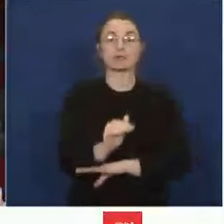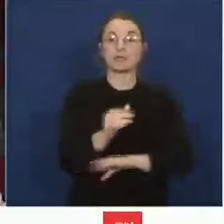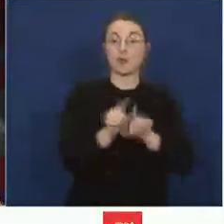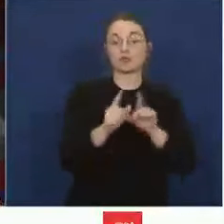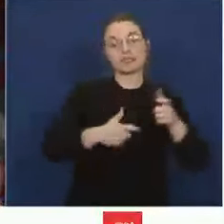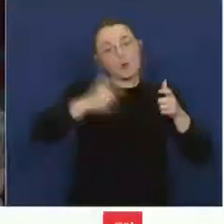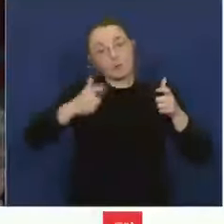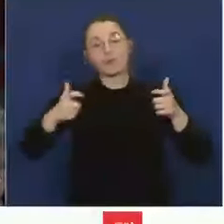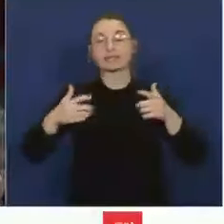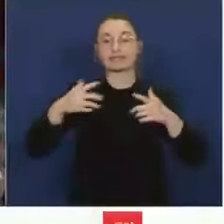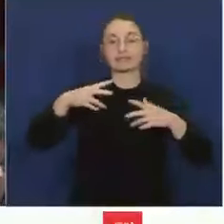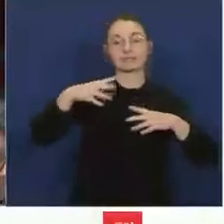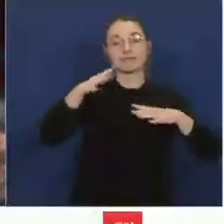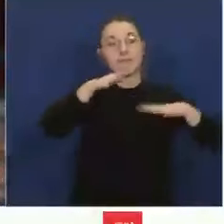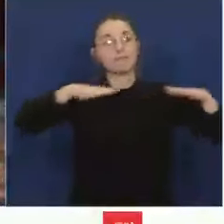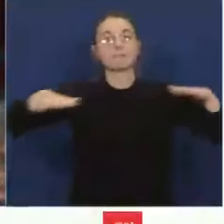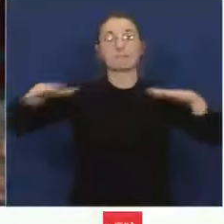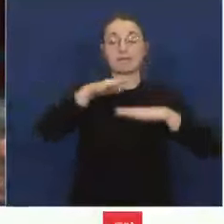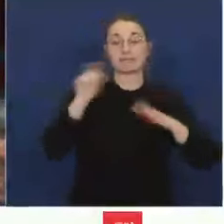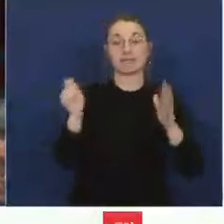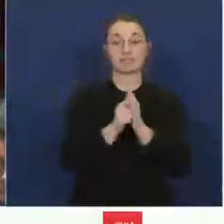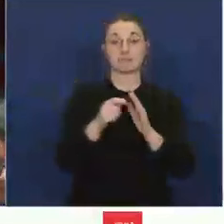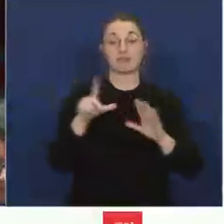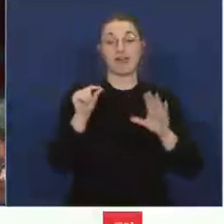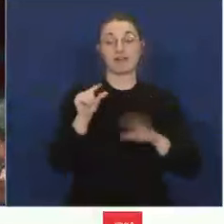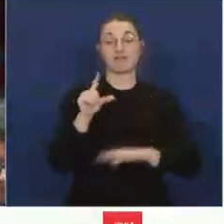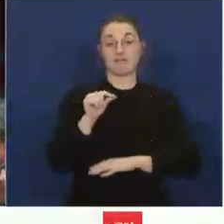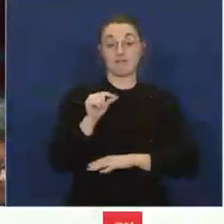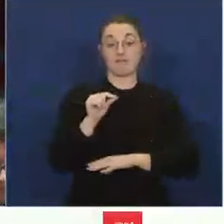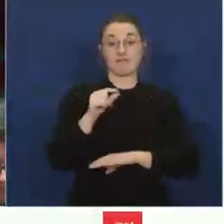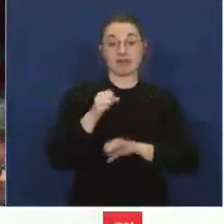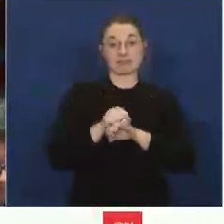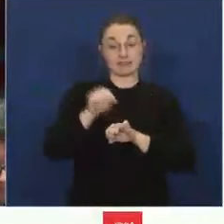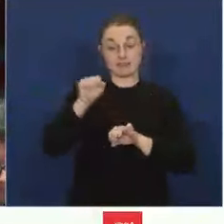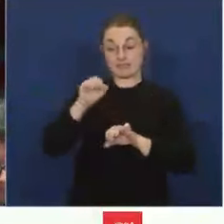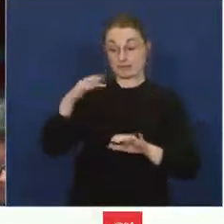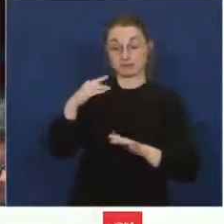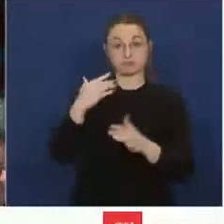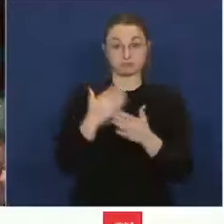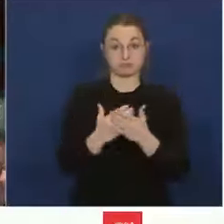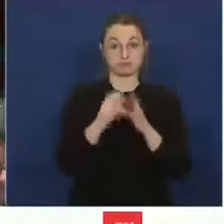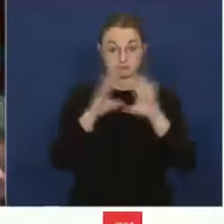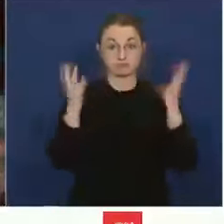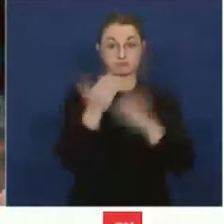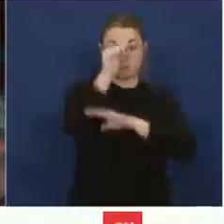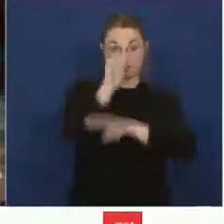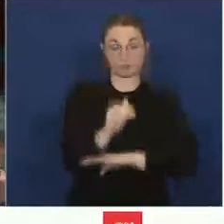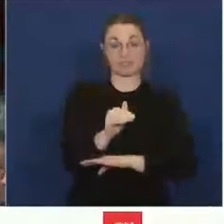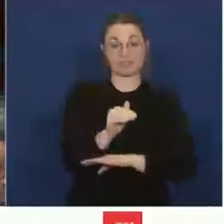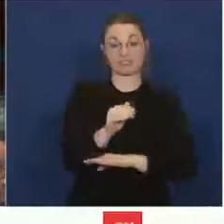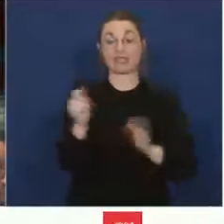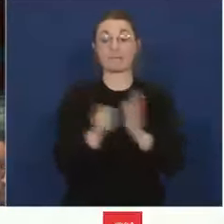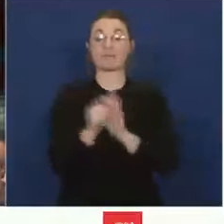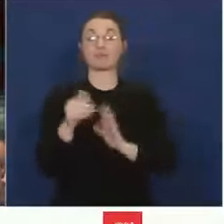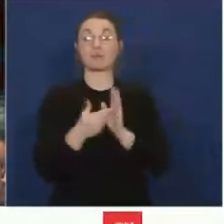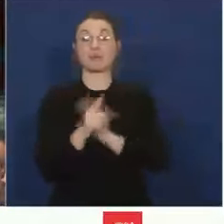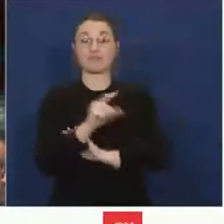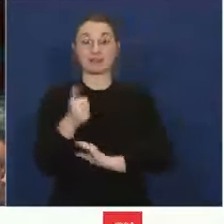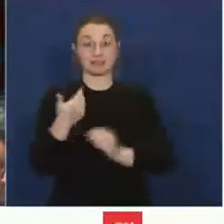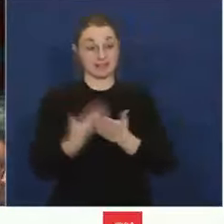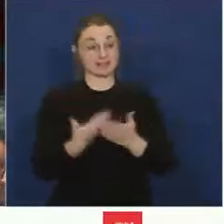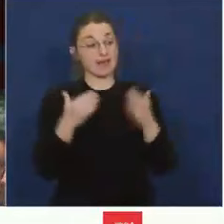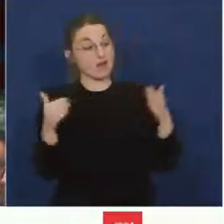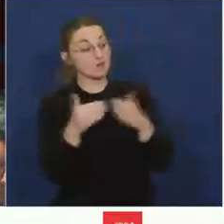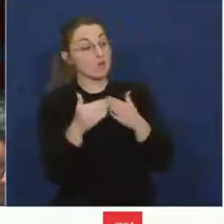des paysages du XXe siècle, a formulé en 2021 une demande de protection de cet édifice au titre